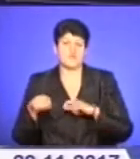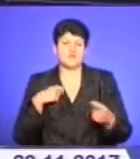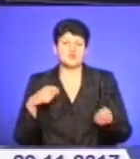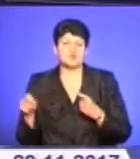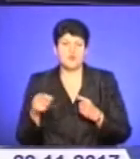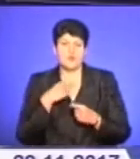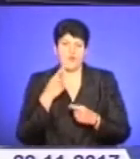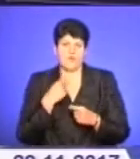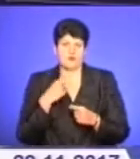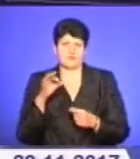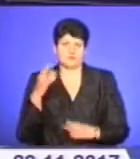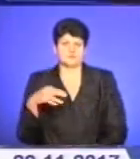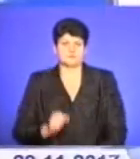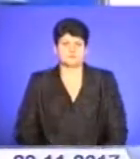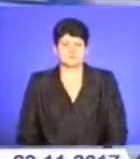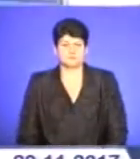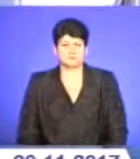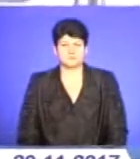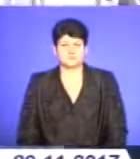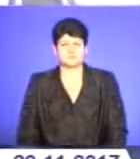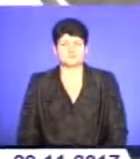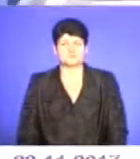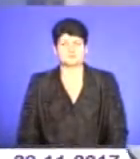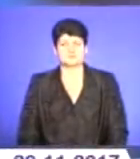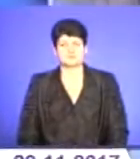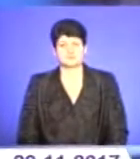в прес-службі облдержадміністрації.